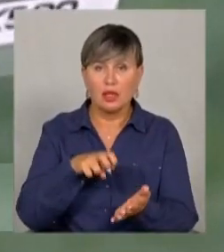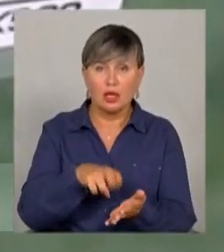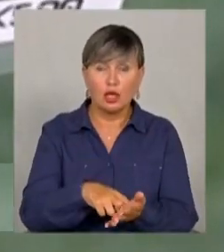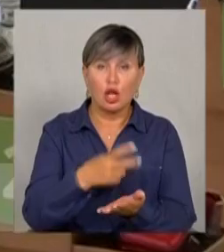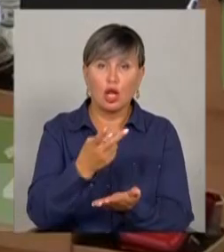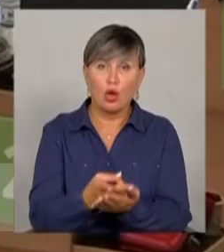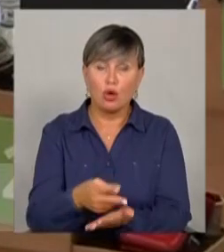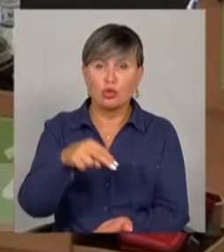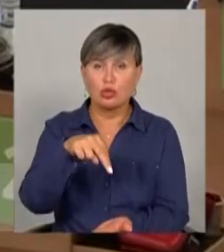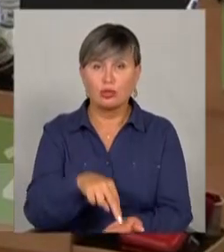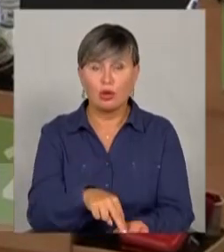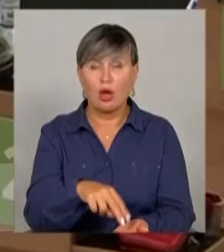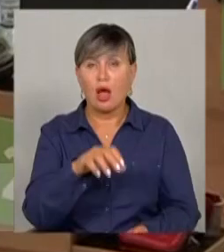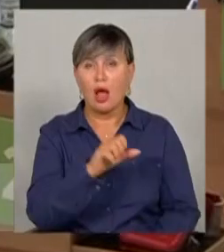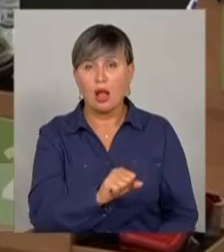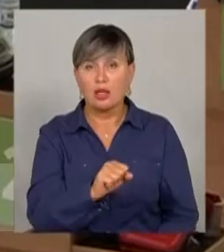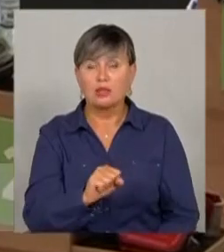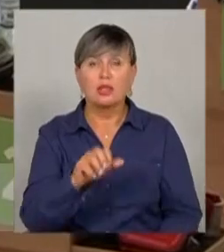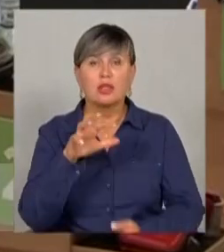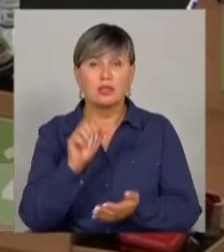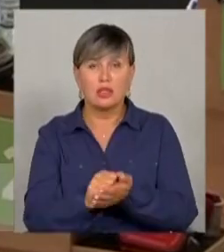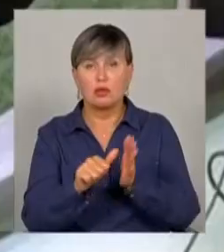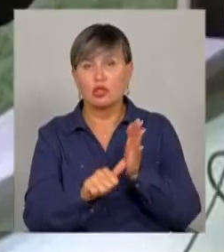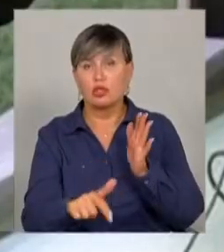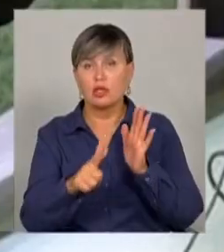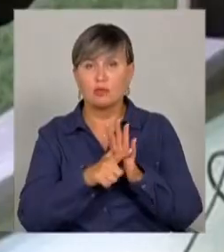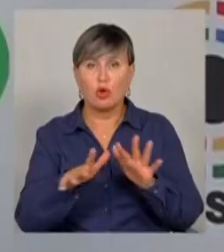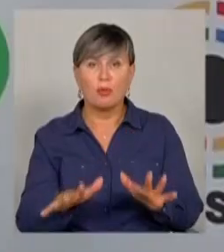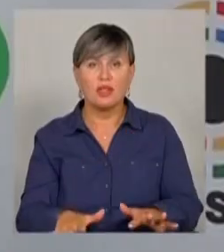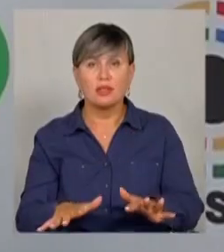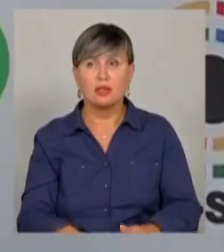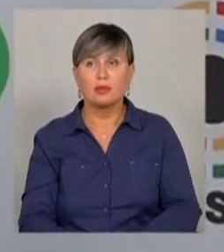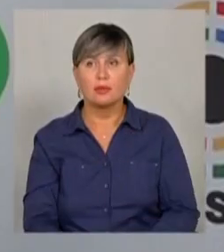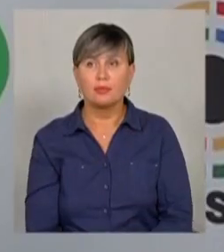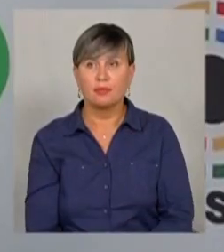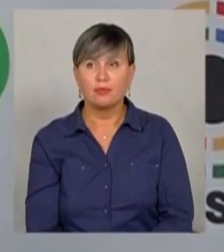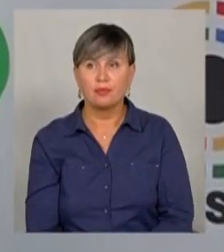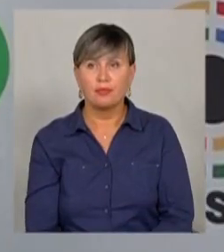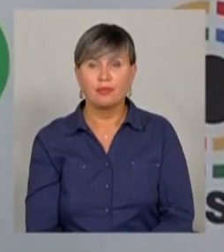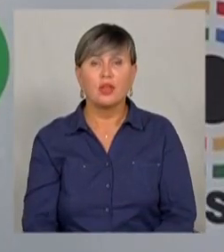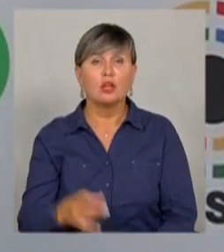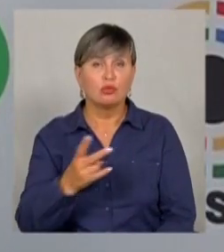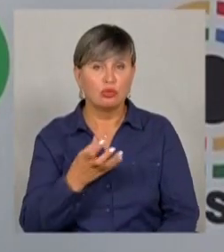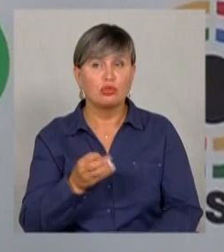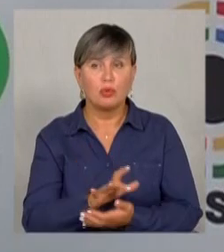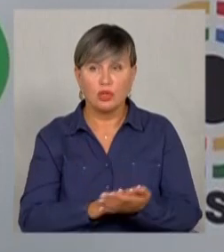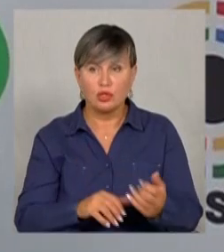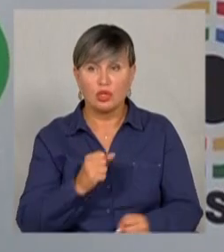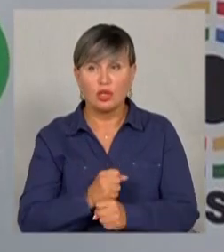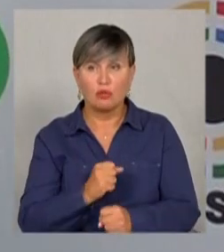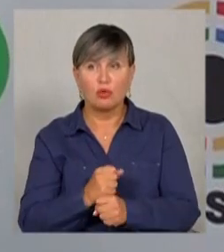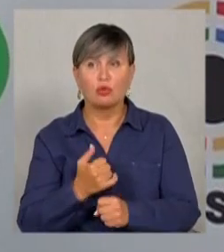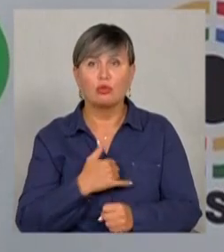стоя. А Александра Ле заняла 67-е место. Есть над чем поработать. Следующие у меня